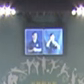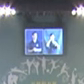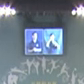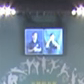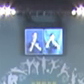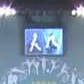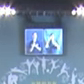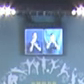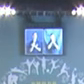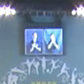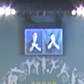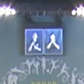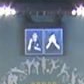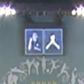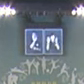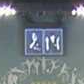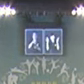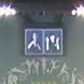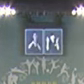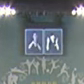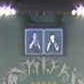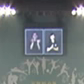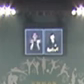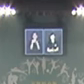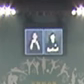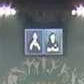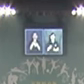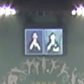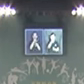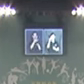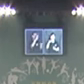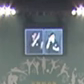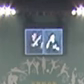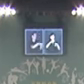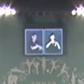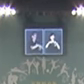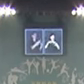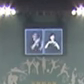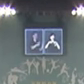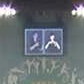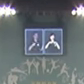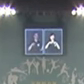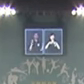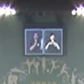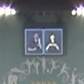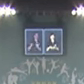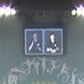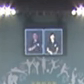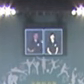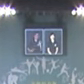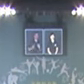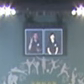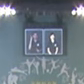动就会正式的开始了。同学们也尽速就座，才不会错过精彩的活动哦。